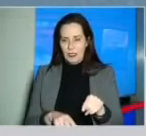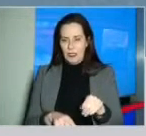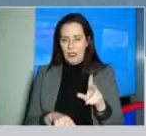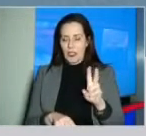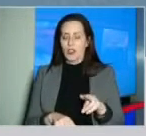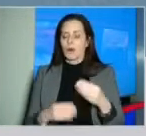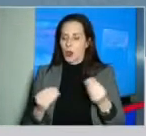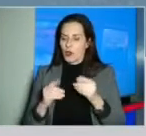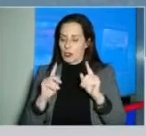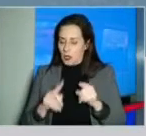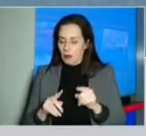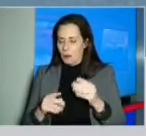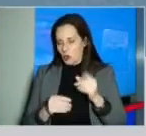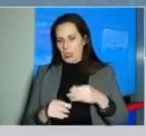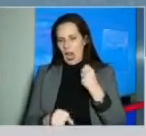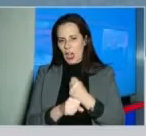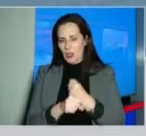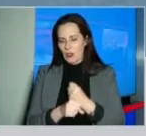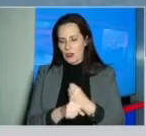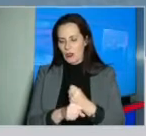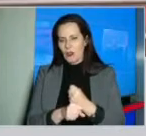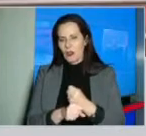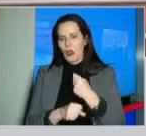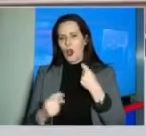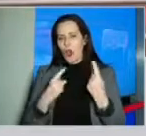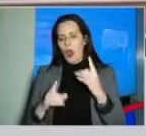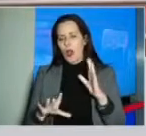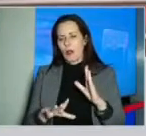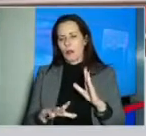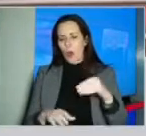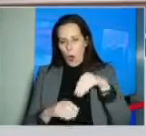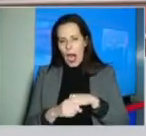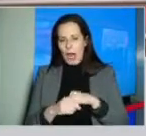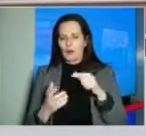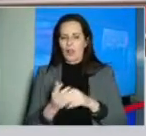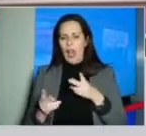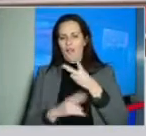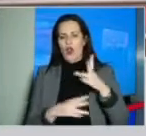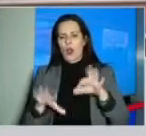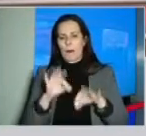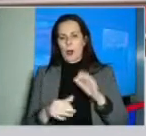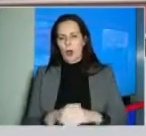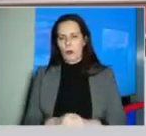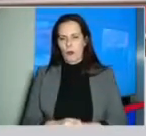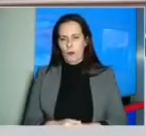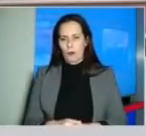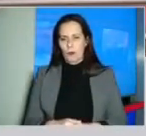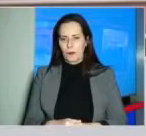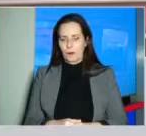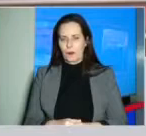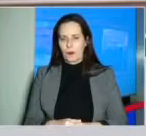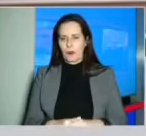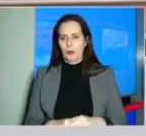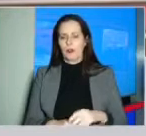ספינה שצריך להעביר אותה מצד אחד לצד שני, וצריך כמה שייטים. כל אחד לוקח משות ומעבירים את הספינה לצד השני. אוקיי, אז חבר הכנסת בן-ארי, רגע, נעצור. חבר הכנסת עדיין,